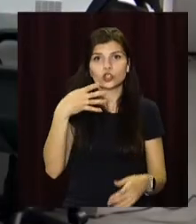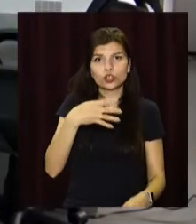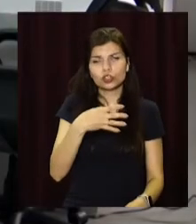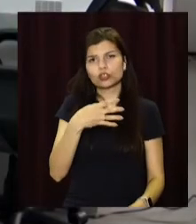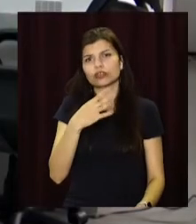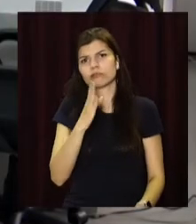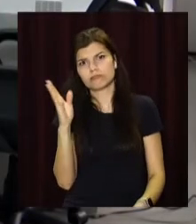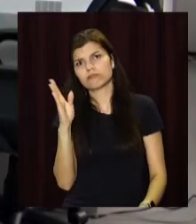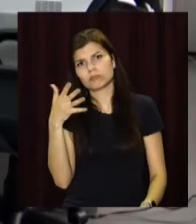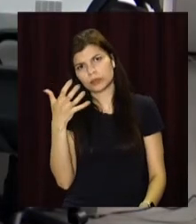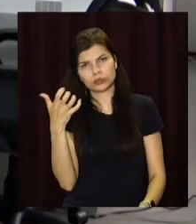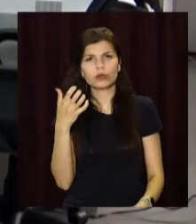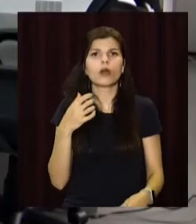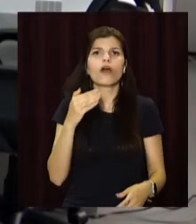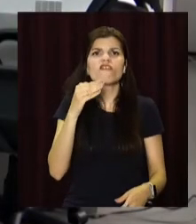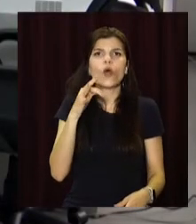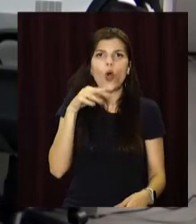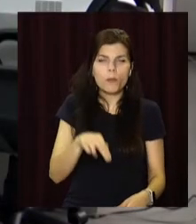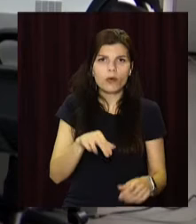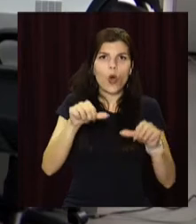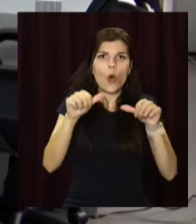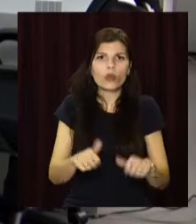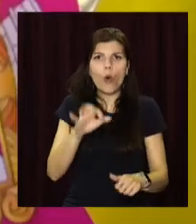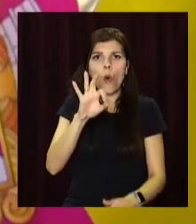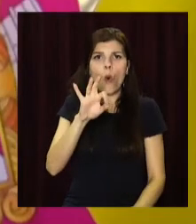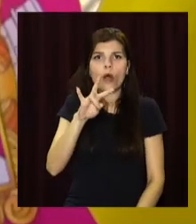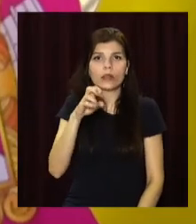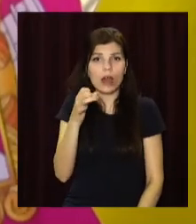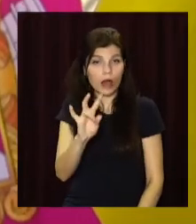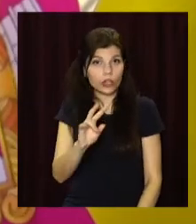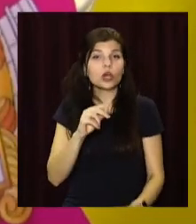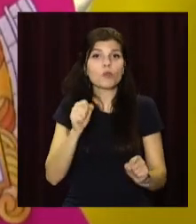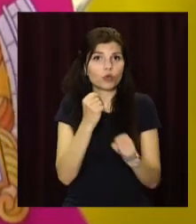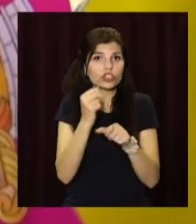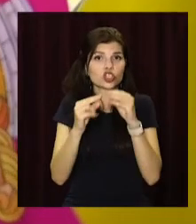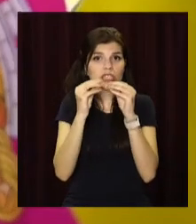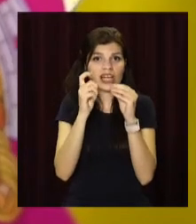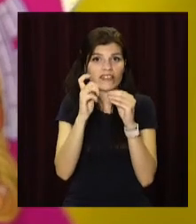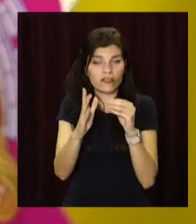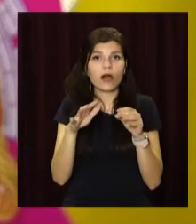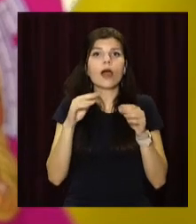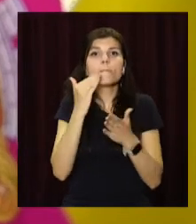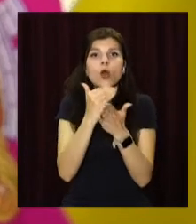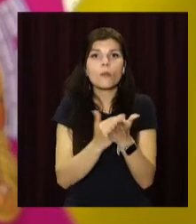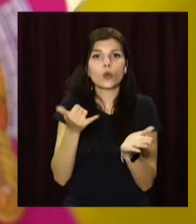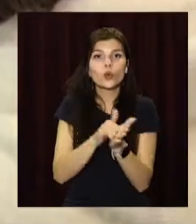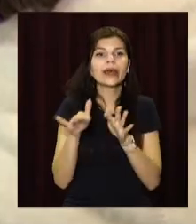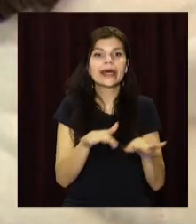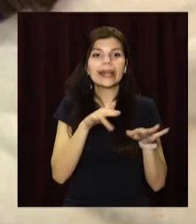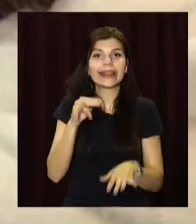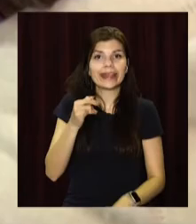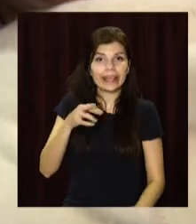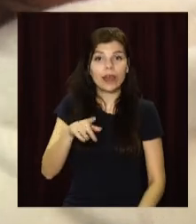тисячі мешканців оформили свої ФОП онлайн. Це можна зробити за 10 хвилин через портал «Дія». Для цього